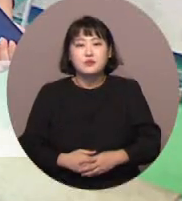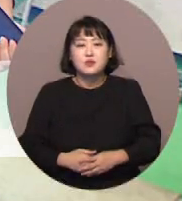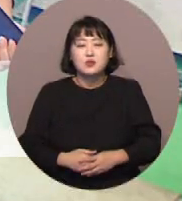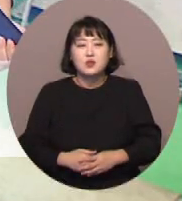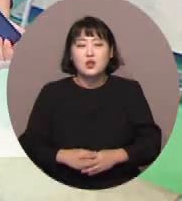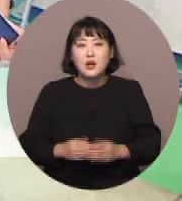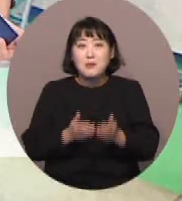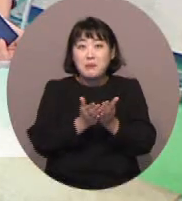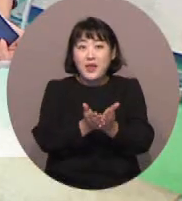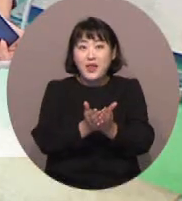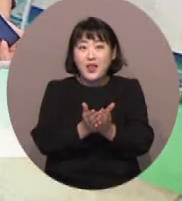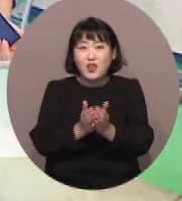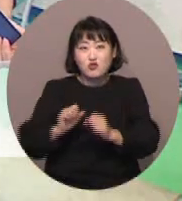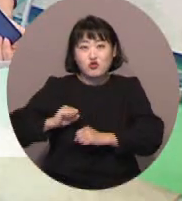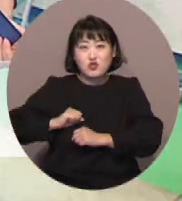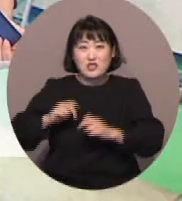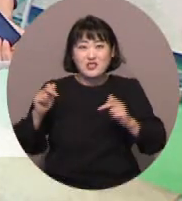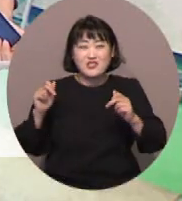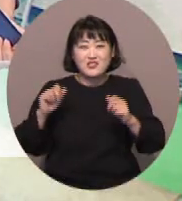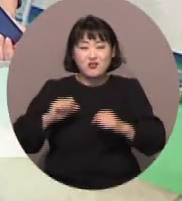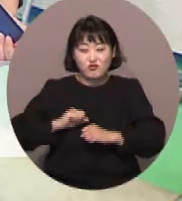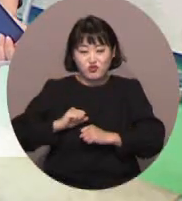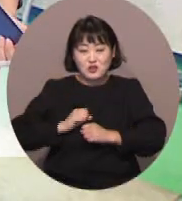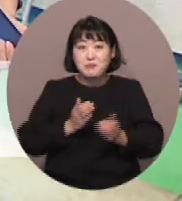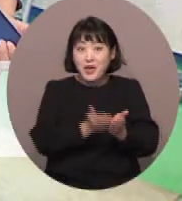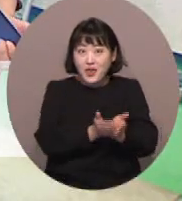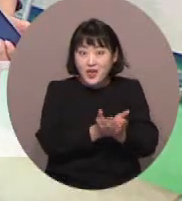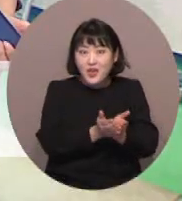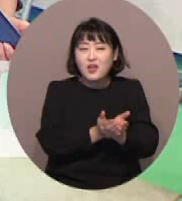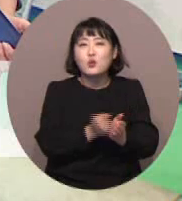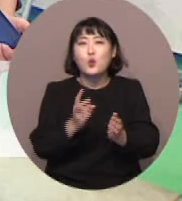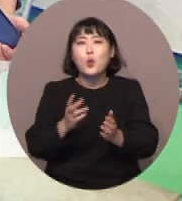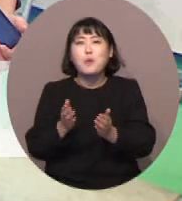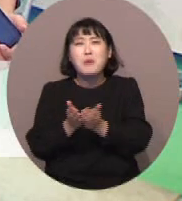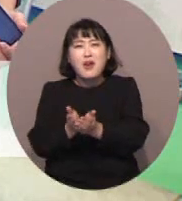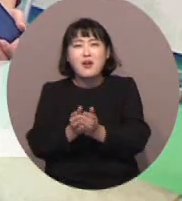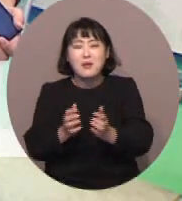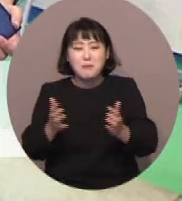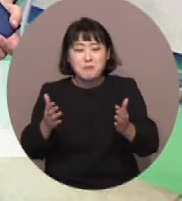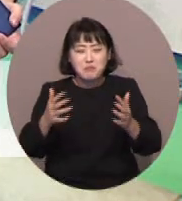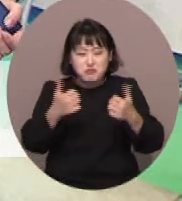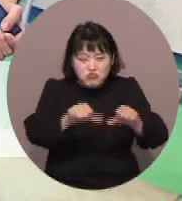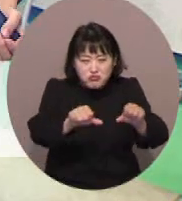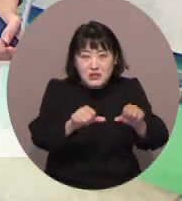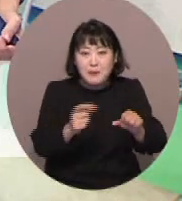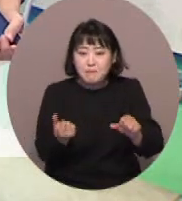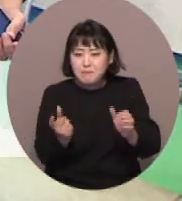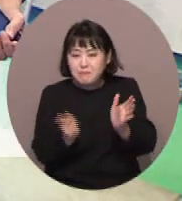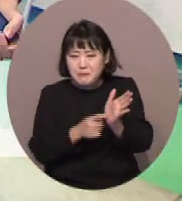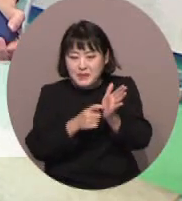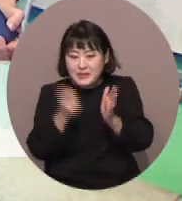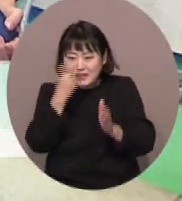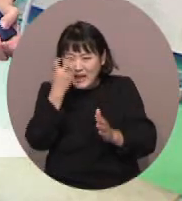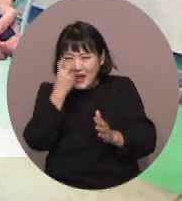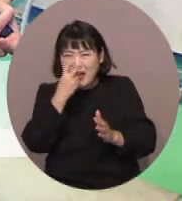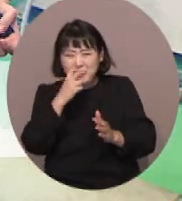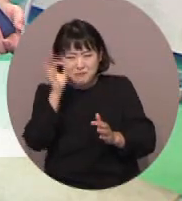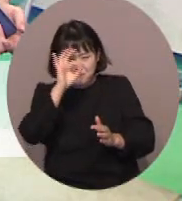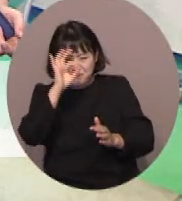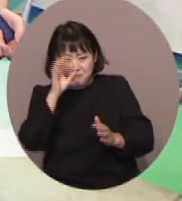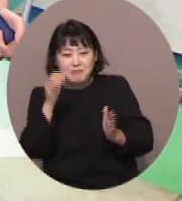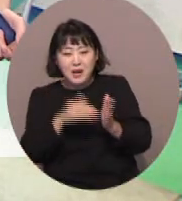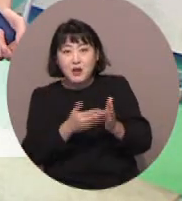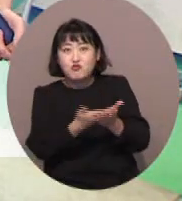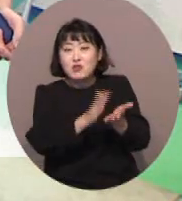전투함정에 피격이나 선박 사고 때 무수히 많은 배관의 파손을 신속히 찾아 복구하는게 생존의